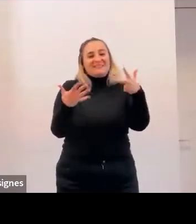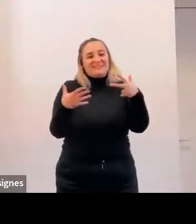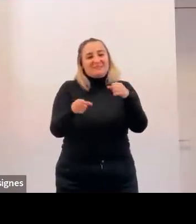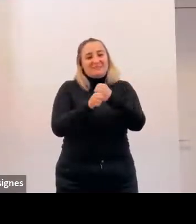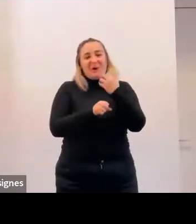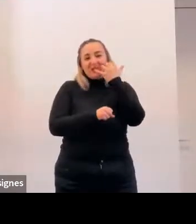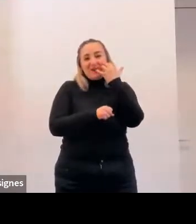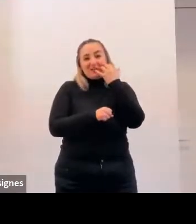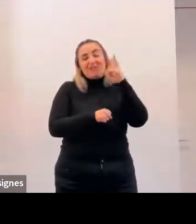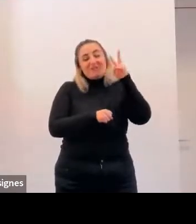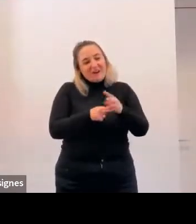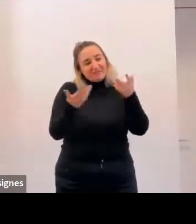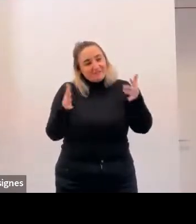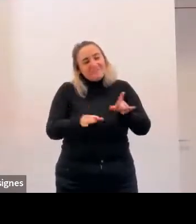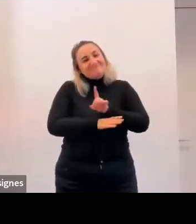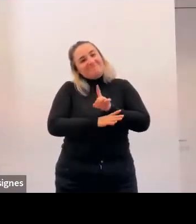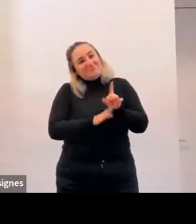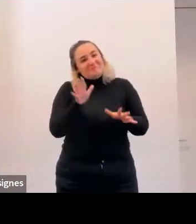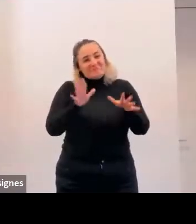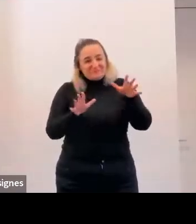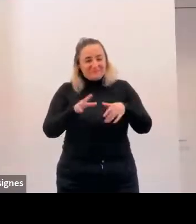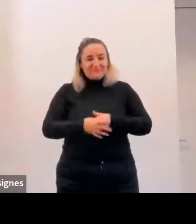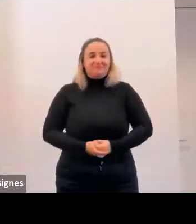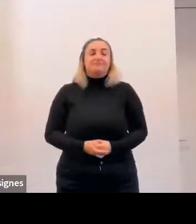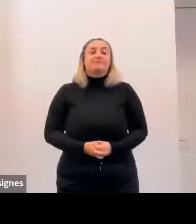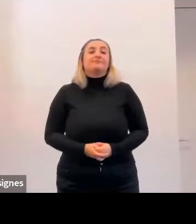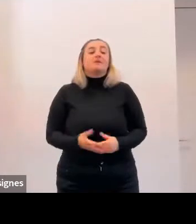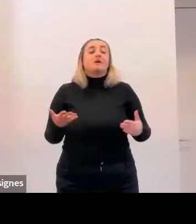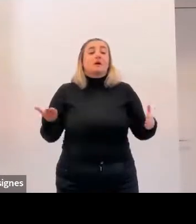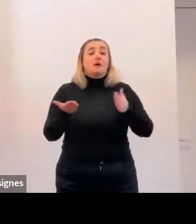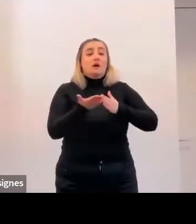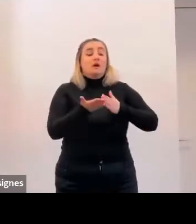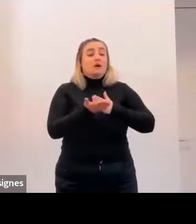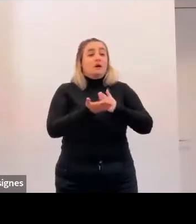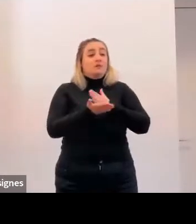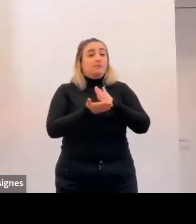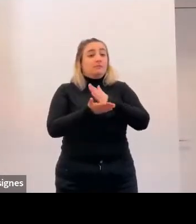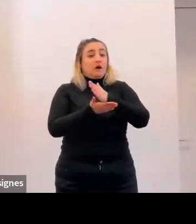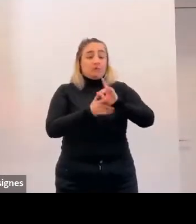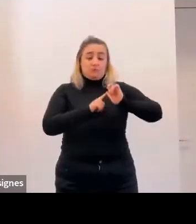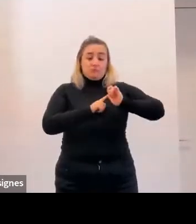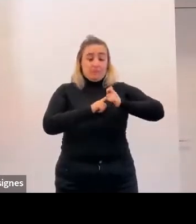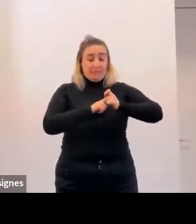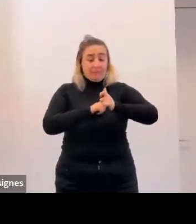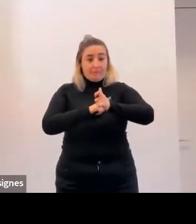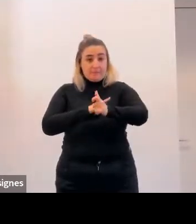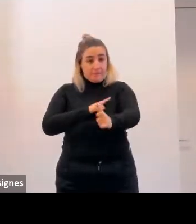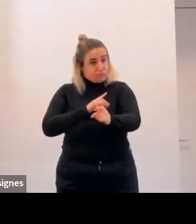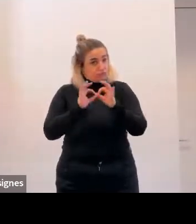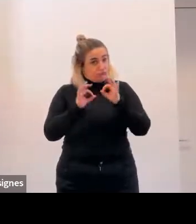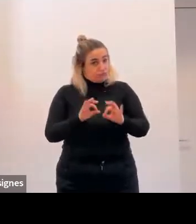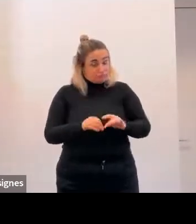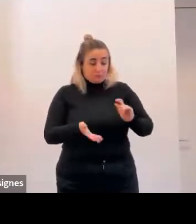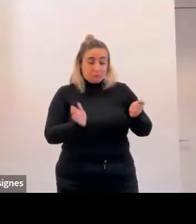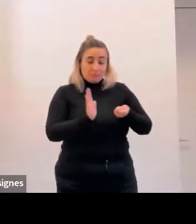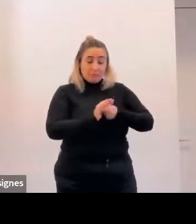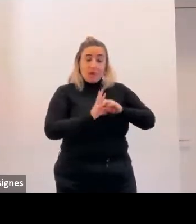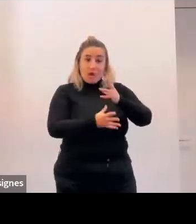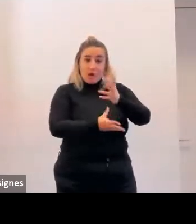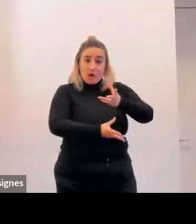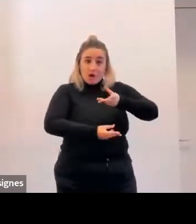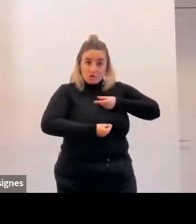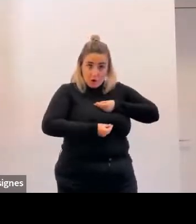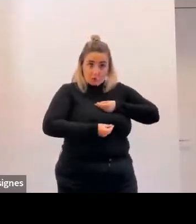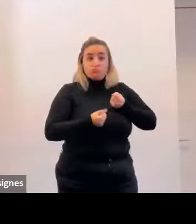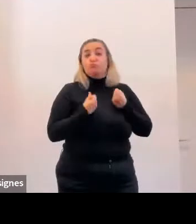de là. Un parcours cohérent, donc articulant l'accueil, les accueils,